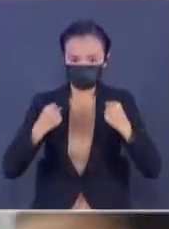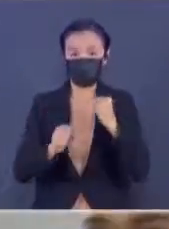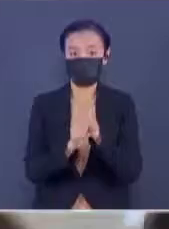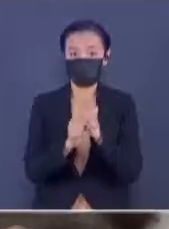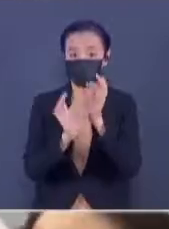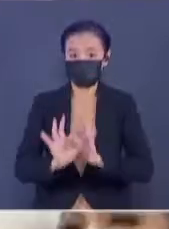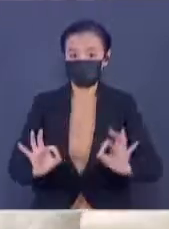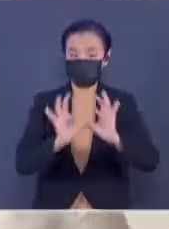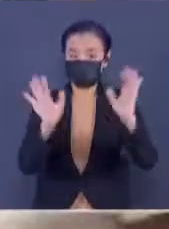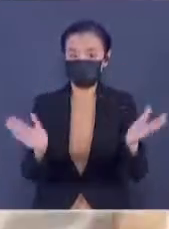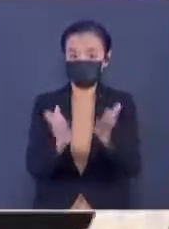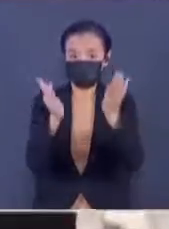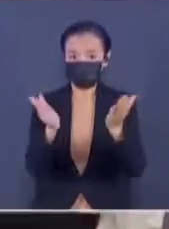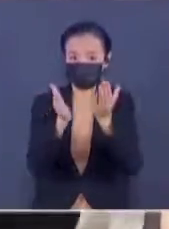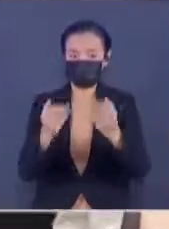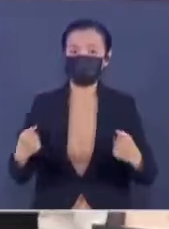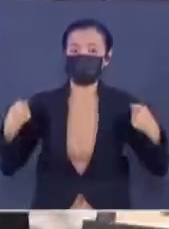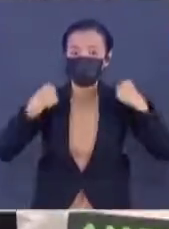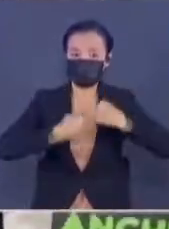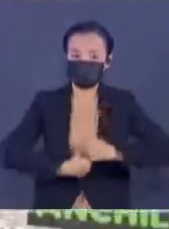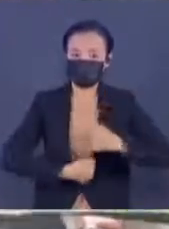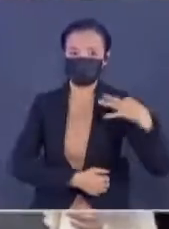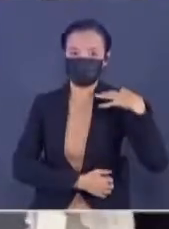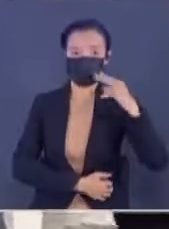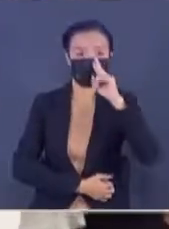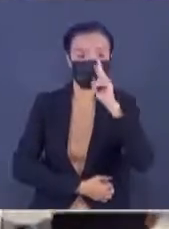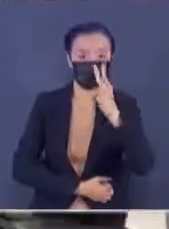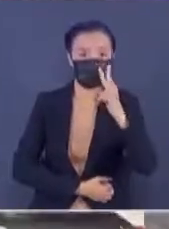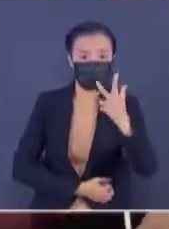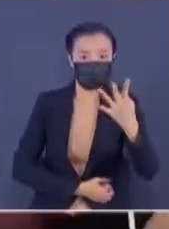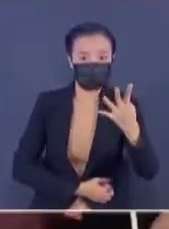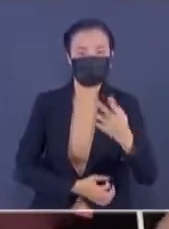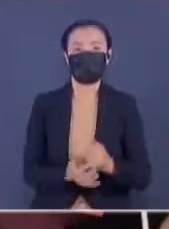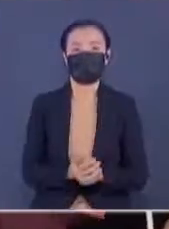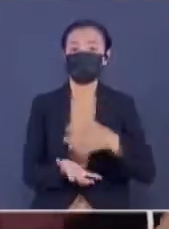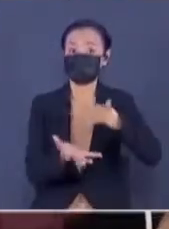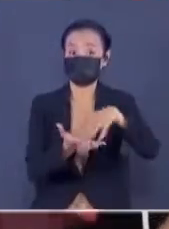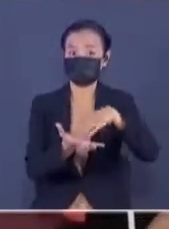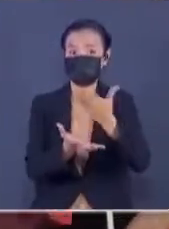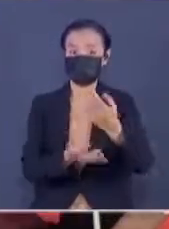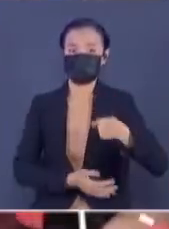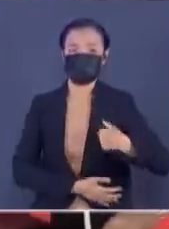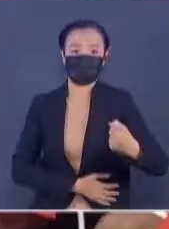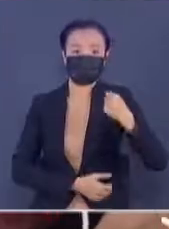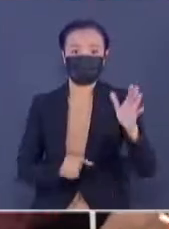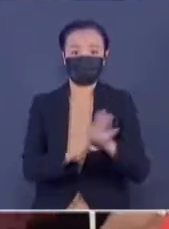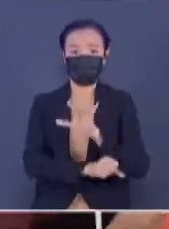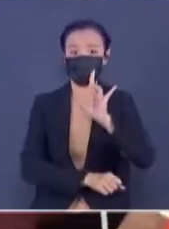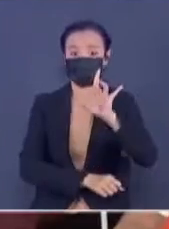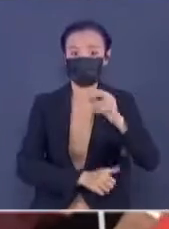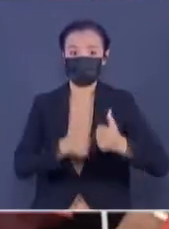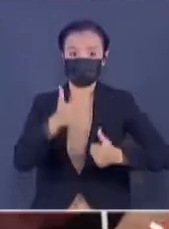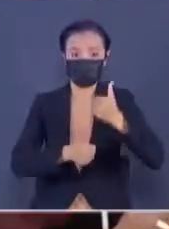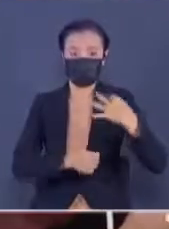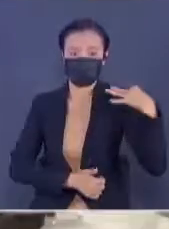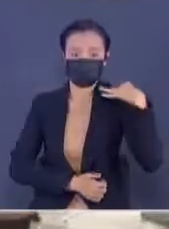ญก็เป็นการช่วยรณรงค์การ slow down fast fashion ด้วยค่ะงานนี้นะคะแอนชิลีก็เปิดเผยเลยค่ะบอกว่ามั่นใจเต็มร้อยในการประกวดเ